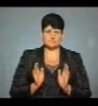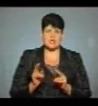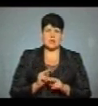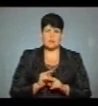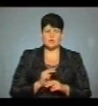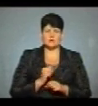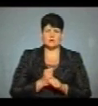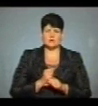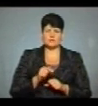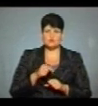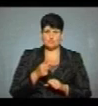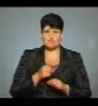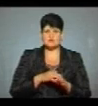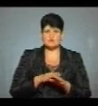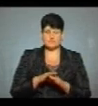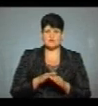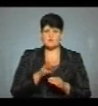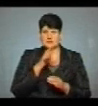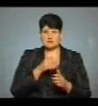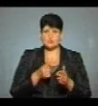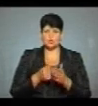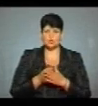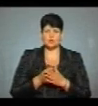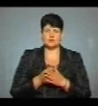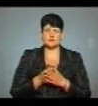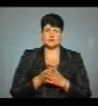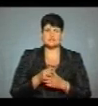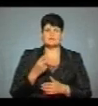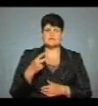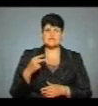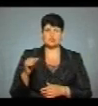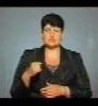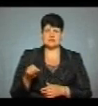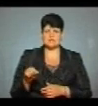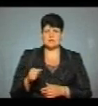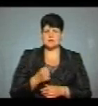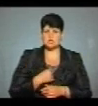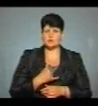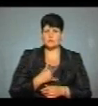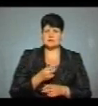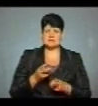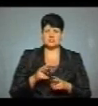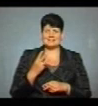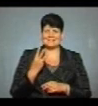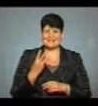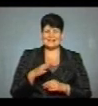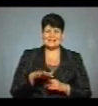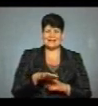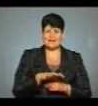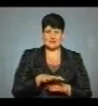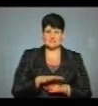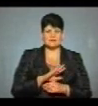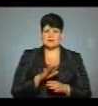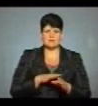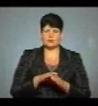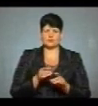ремонтних робіт цього року виконати в термін до 20 серпня. На жаль, в нас залишаються три ділянки, але вони не зовсім